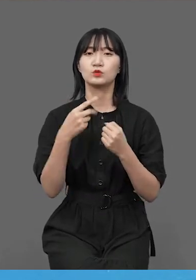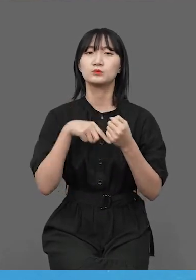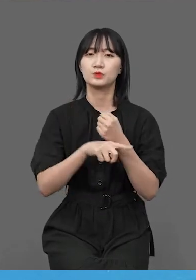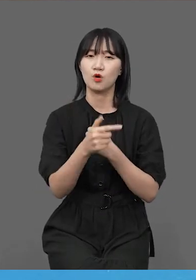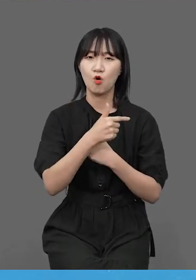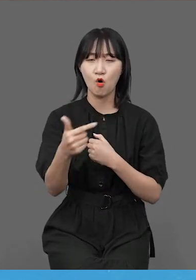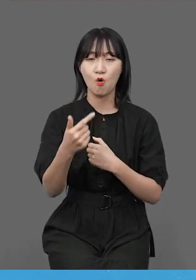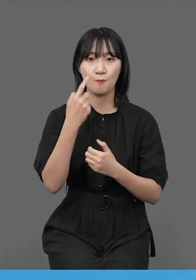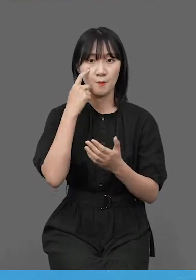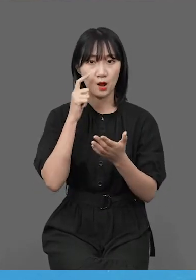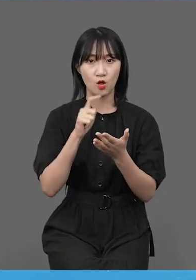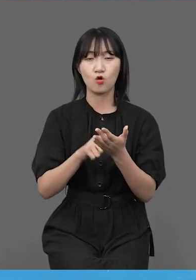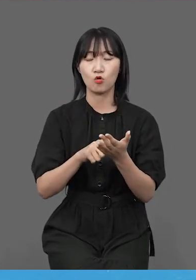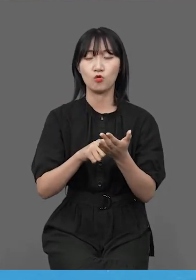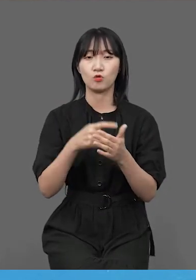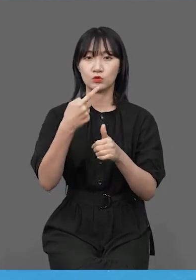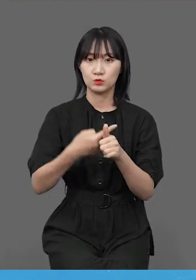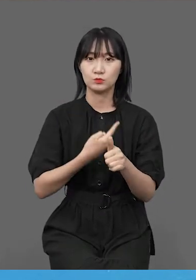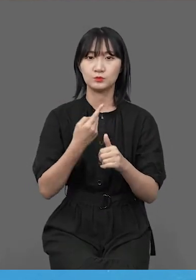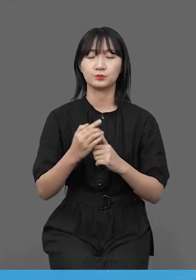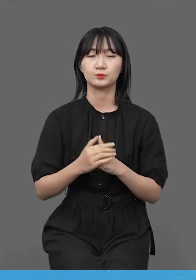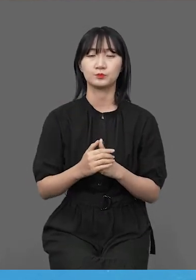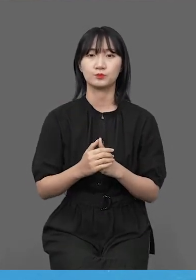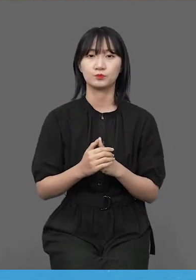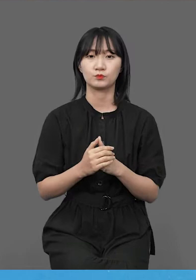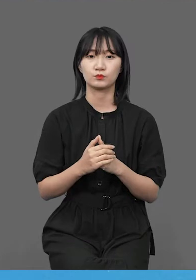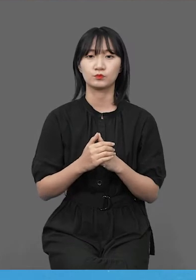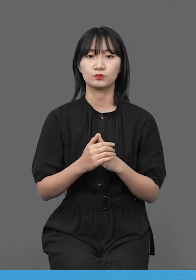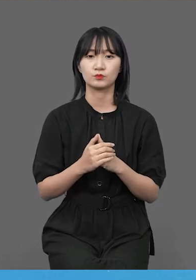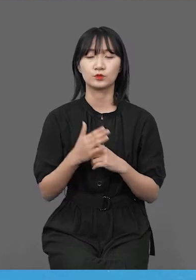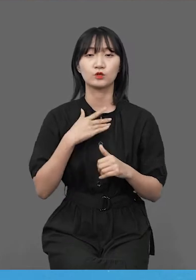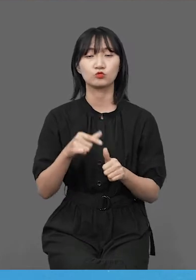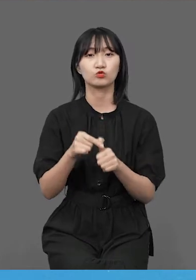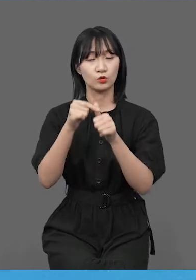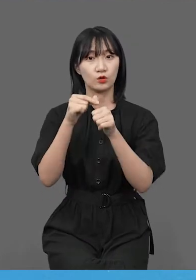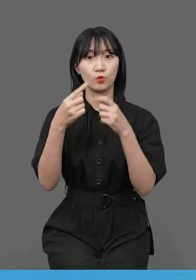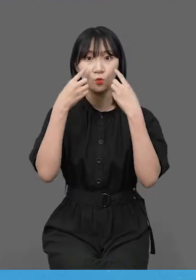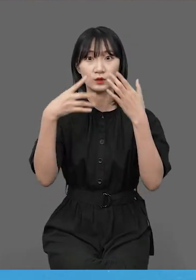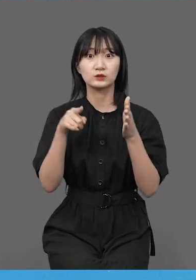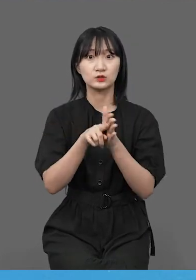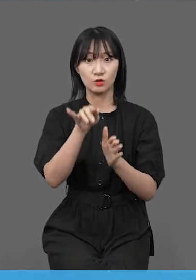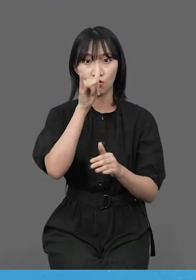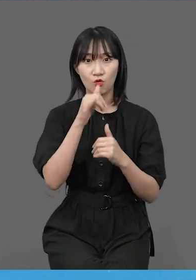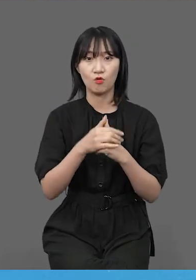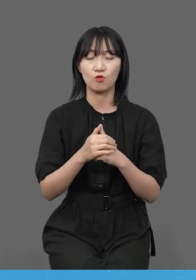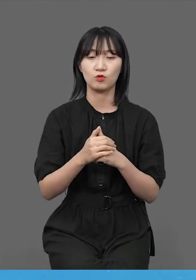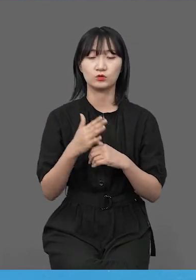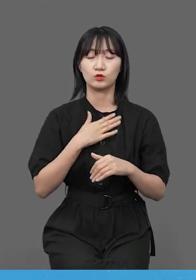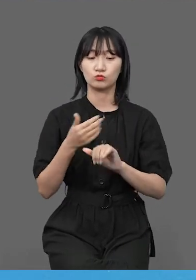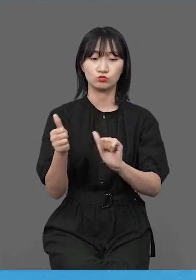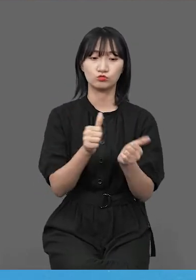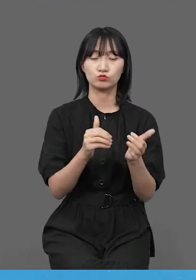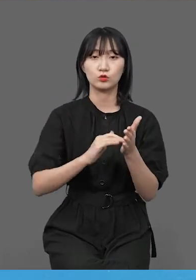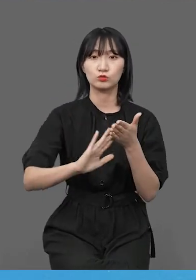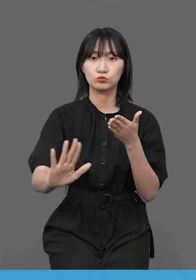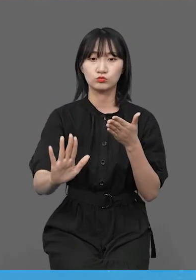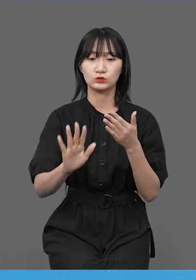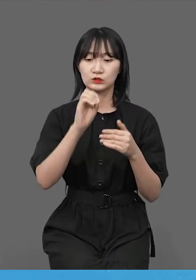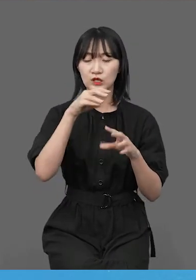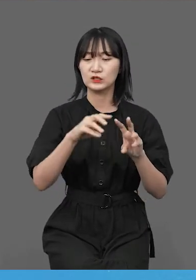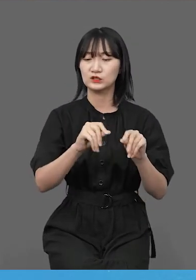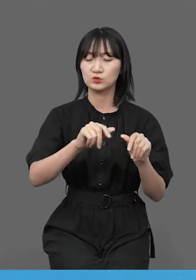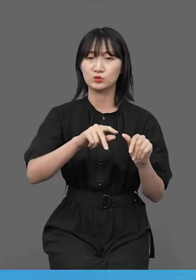되면서 저에게는 구원의 확신, 제가 죽으면은 그냥 한 줌의 흙으로 끝나는 인생이